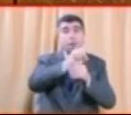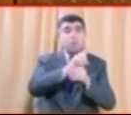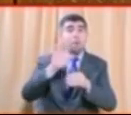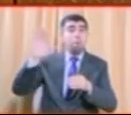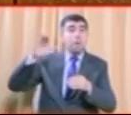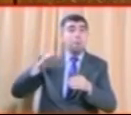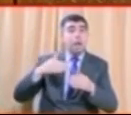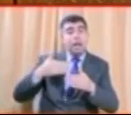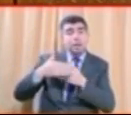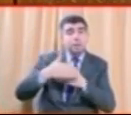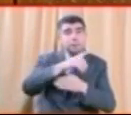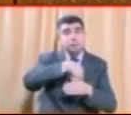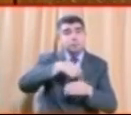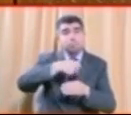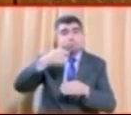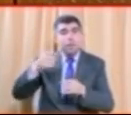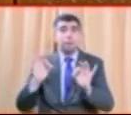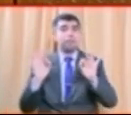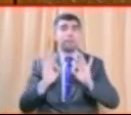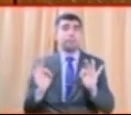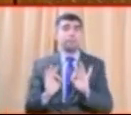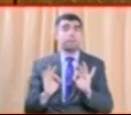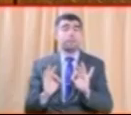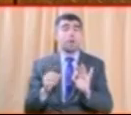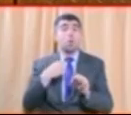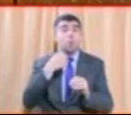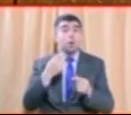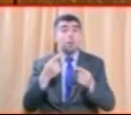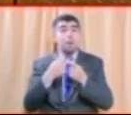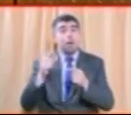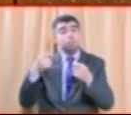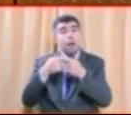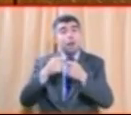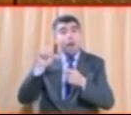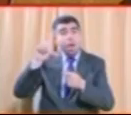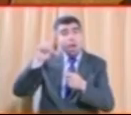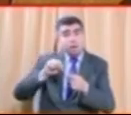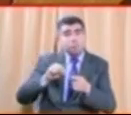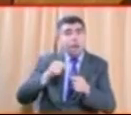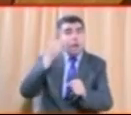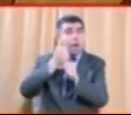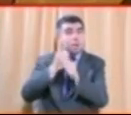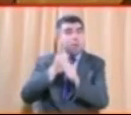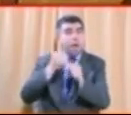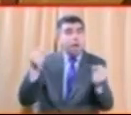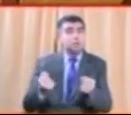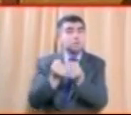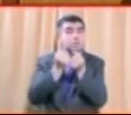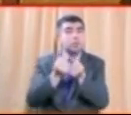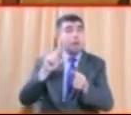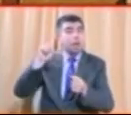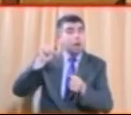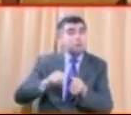ملال. كانت الإكراه الثالث هو قلة الموارد المالية لدى الساكنة، لأن هذا كتأكد بأن